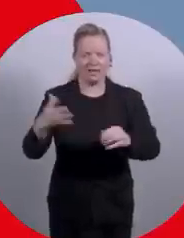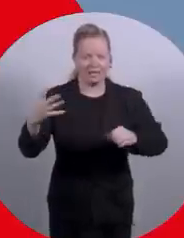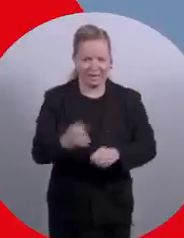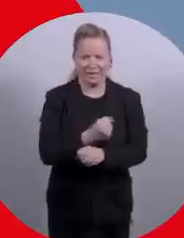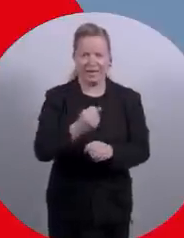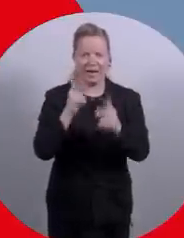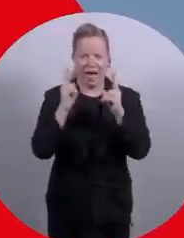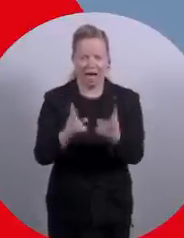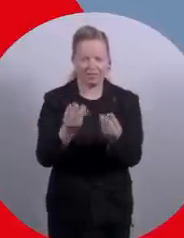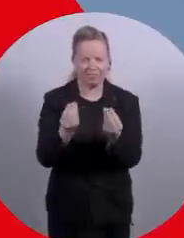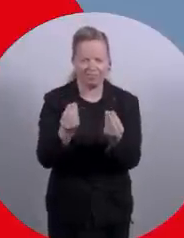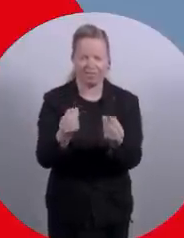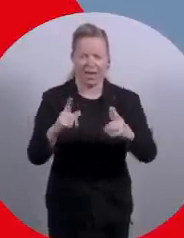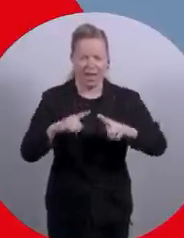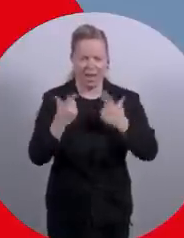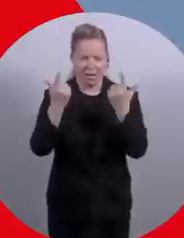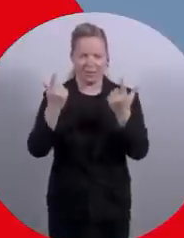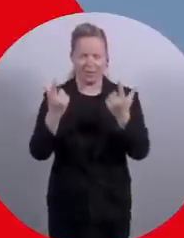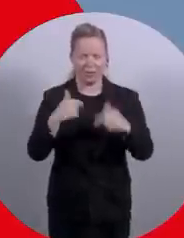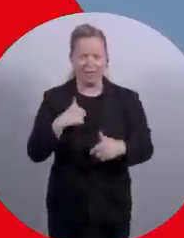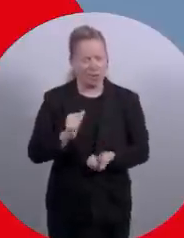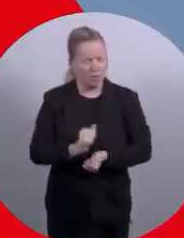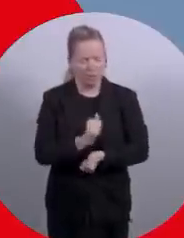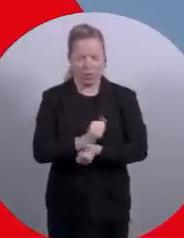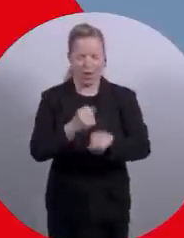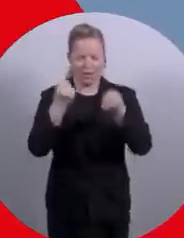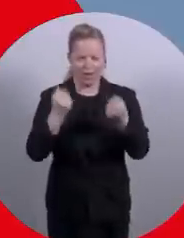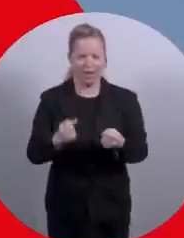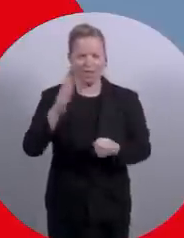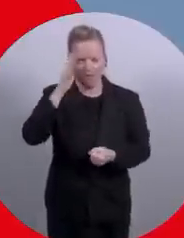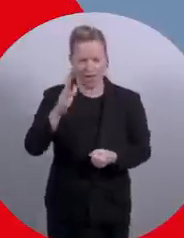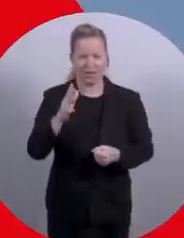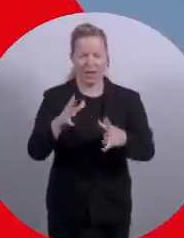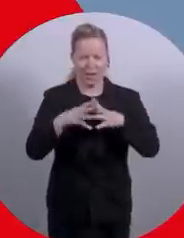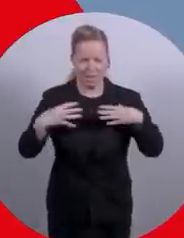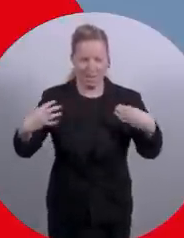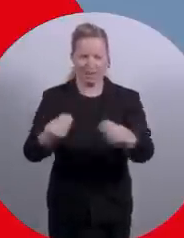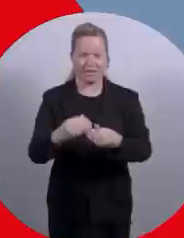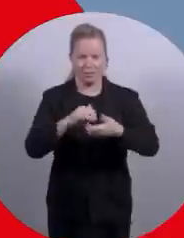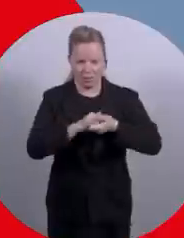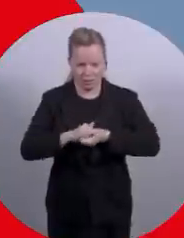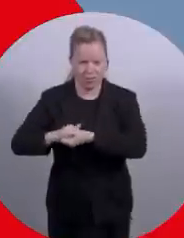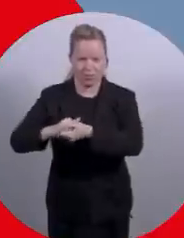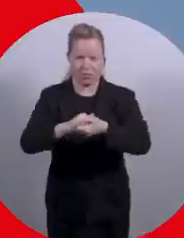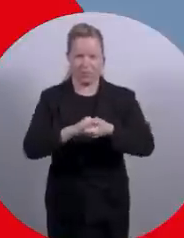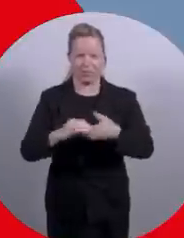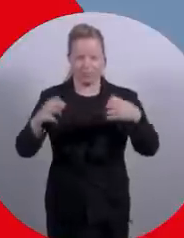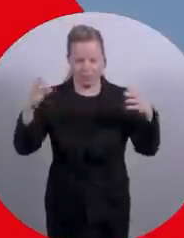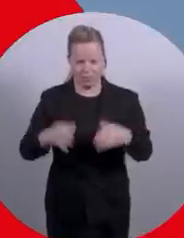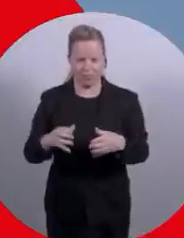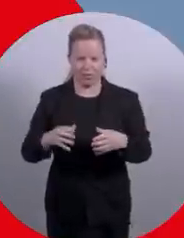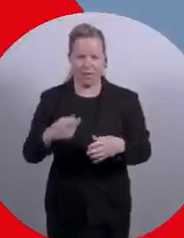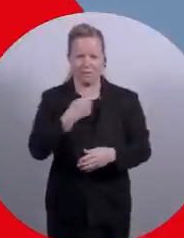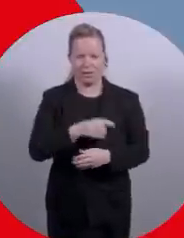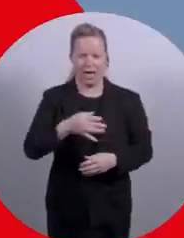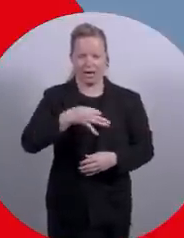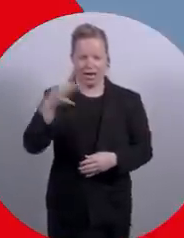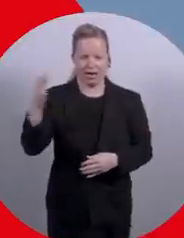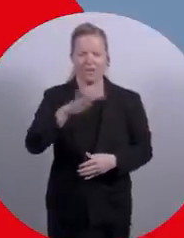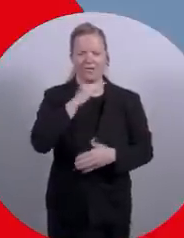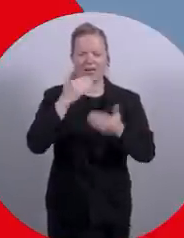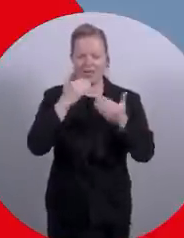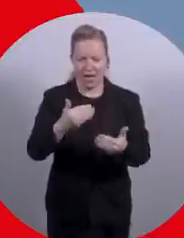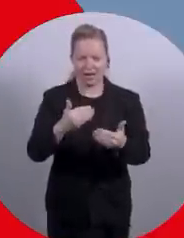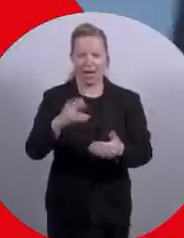greifbar zu machen und ich bin davon überzeugt dass werden wir und wir werden heute gemeinsam geschlossen und diesen Parteitag gehen vielen Dank liebe